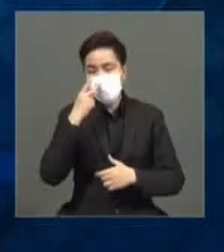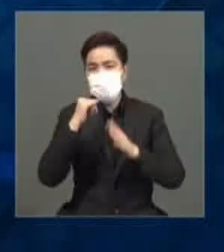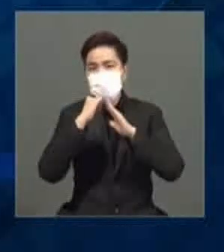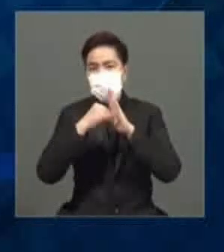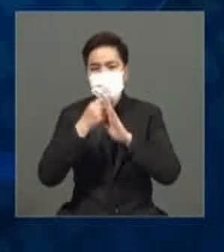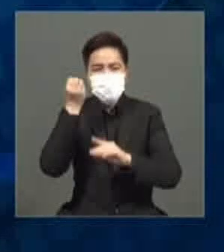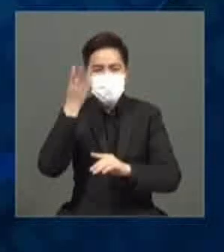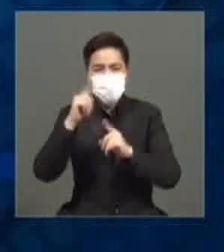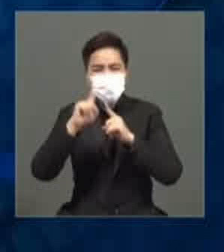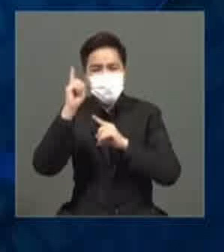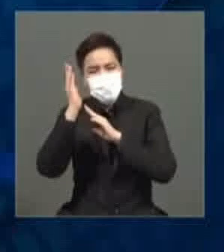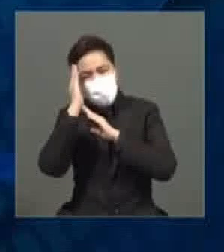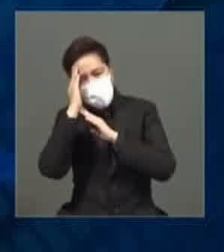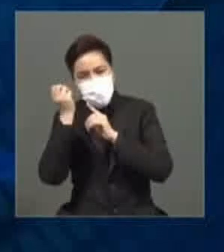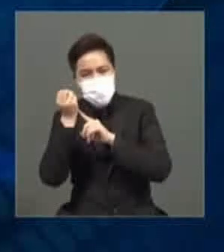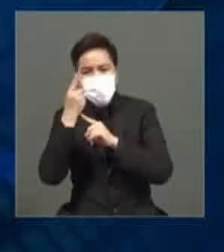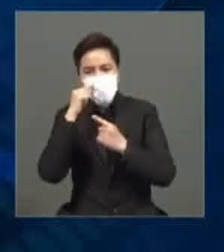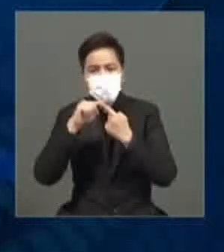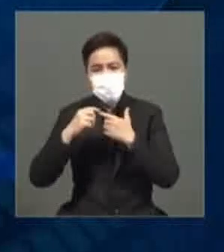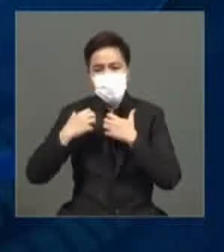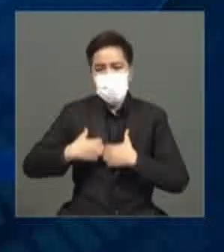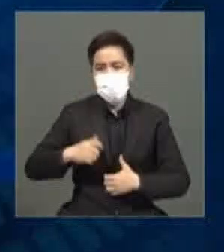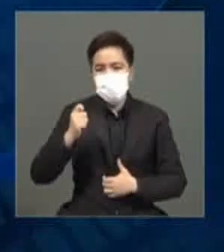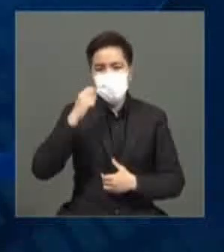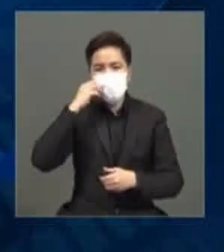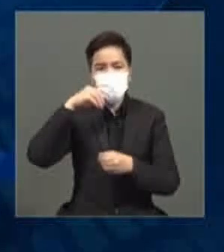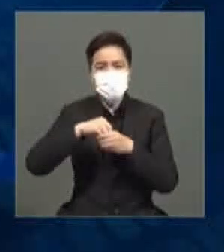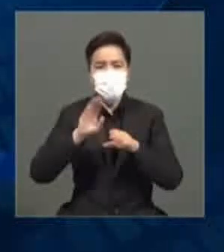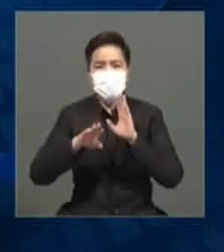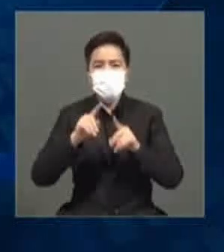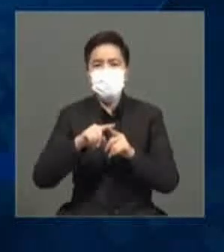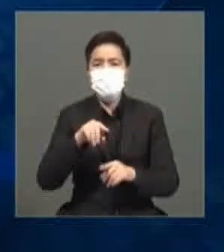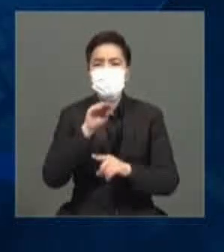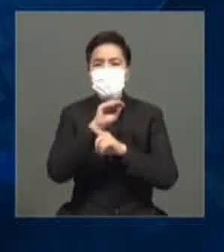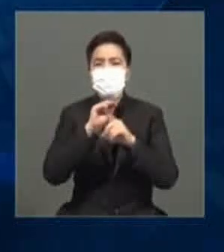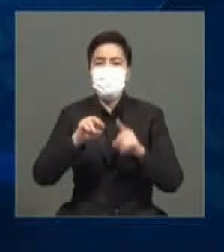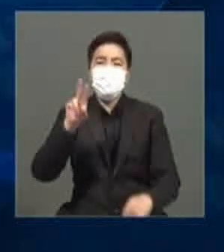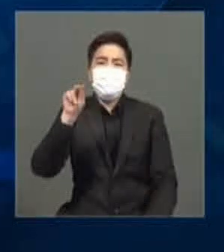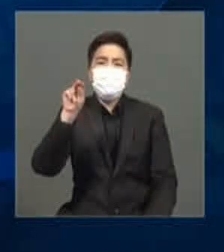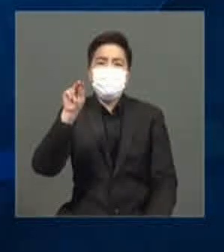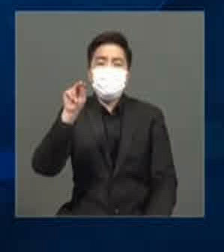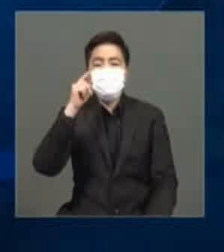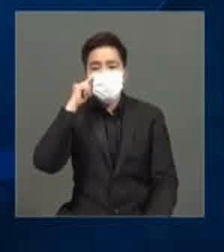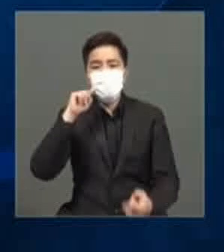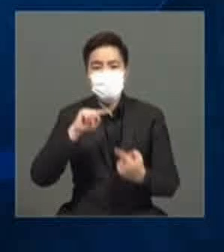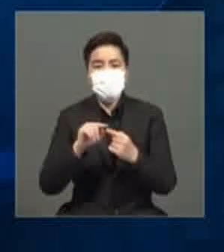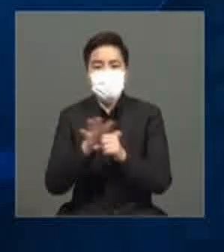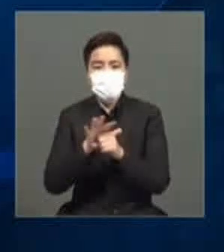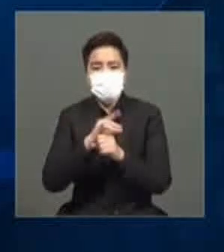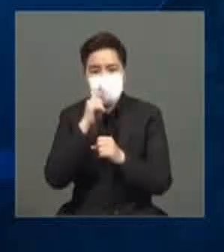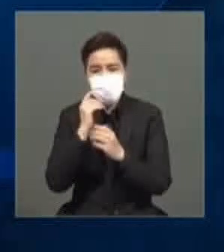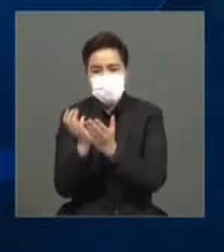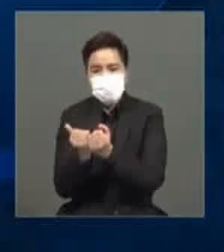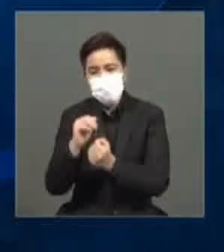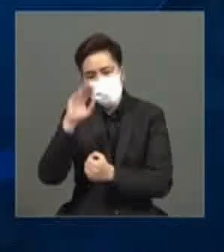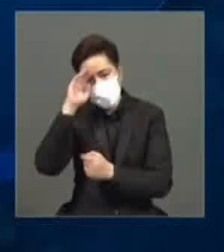คะก็บอกว่าเร่งให้ไปฉีดวัคซีน เขาเป็นเทศกาลนับศพอีกครับเมาแล้วขับ ใช่ คำเตือนนั่นนี่โน่น